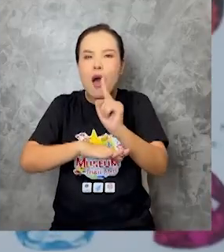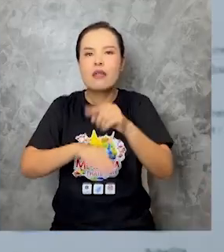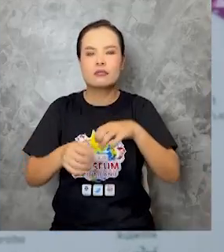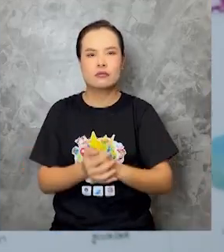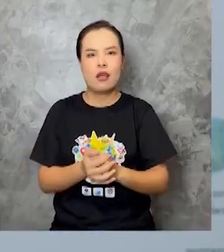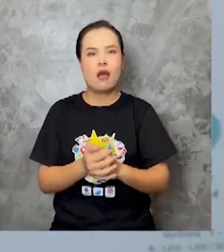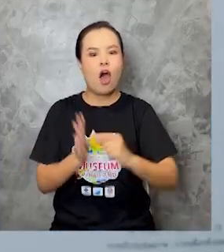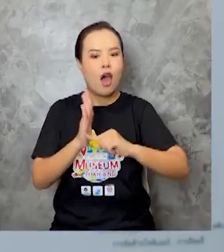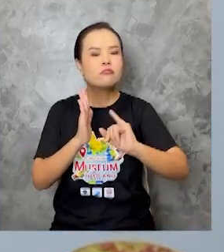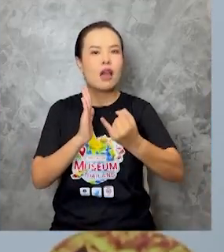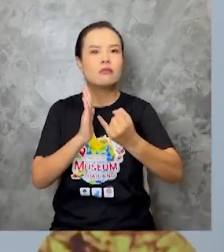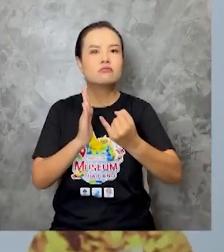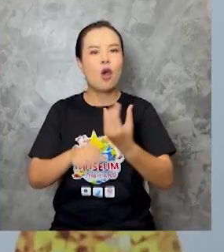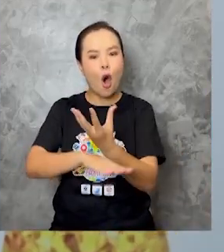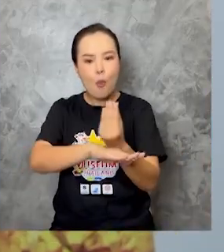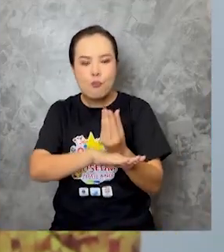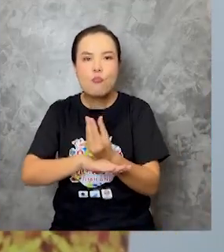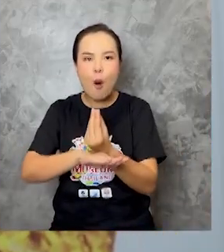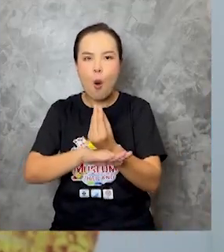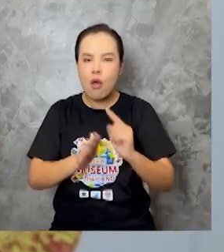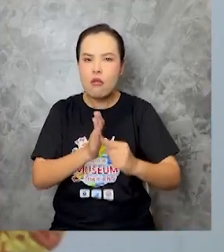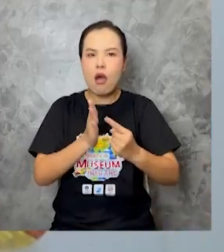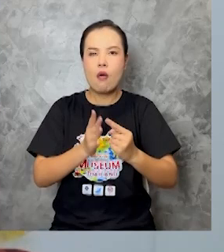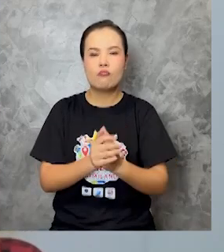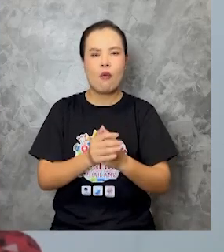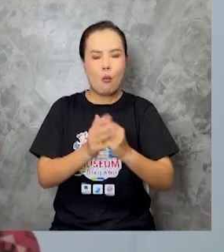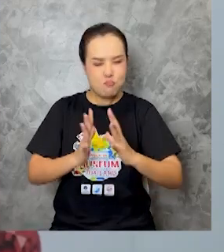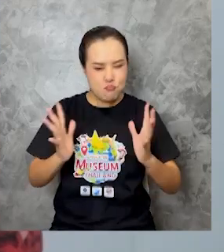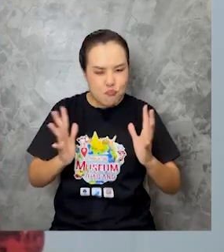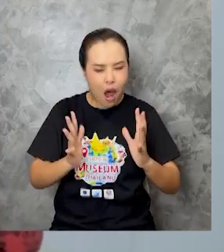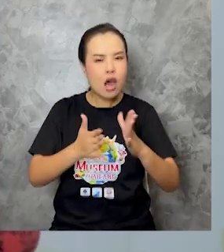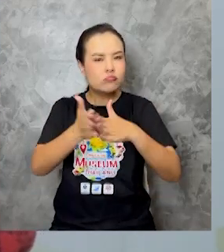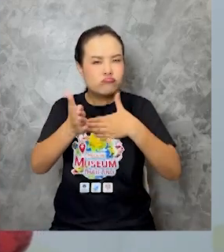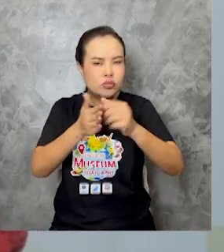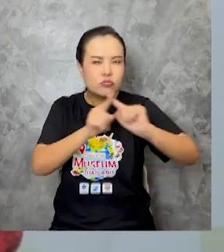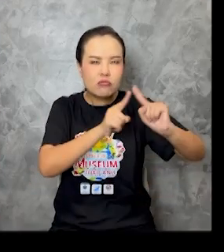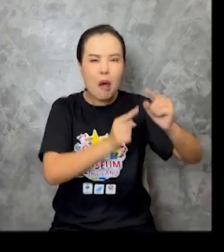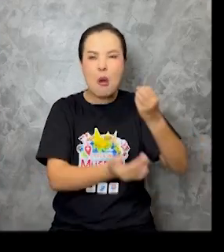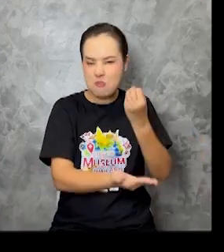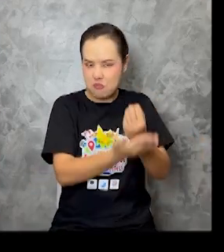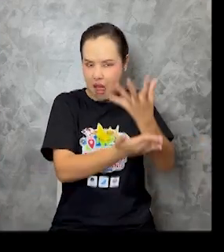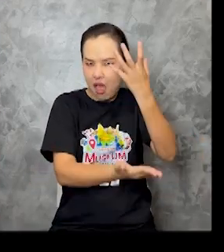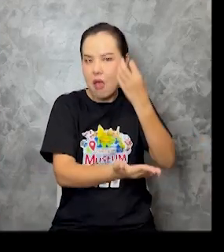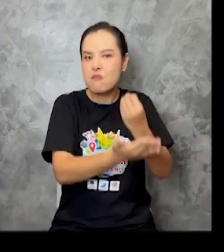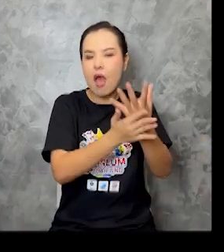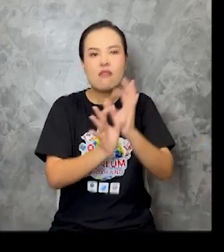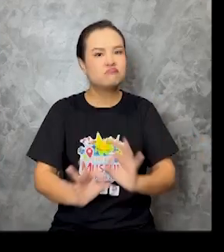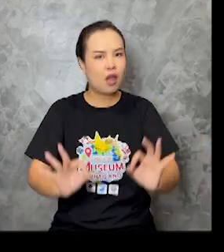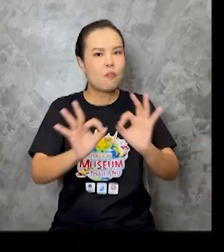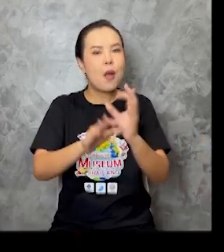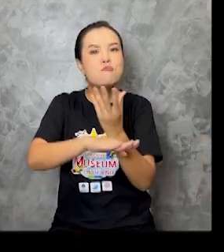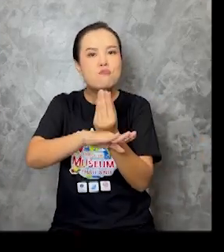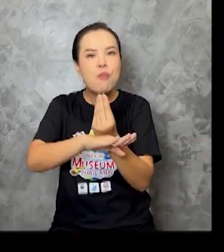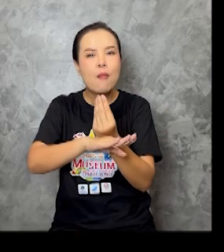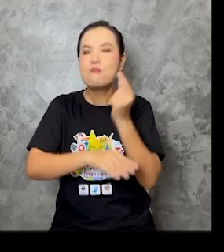ราะจันทบุรีมีแหล่งกำเนิดเรื่องของวัตถุดิบเรื่องของพลอยเนี่ยจำนวนมากโดยเฉพาะพลอยที่มีมูลค่าสูงข้อสำคัญคืออัญ